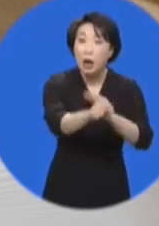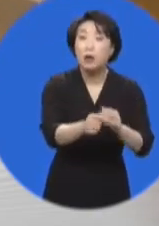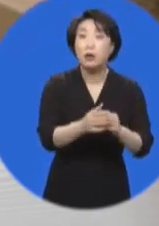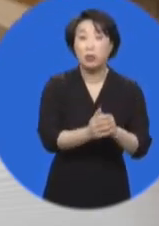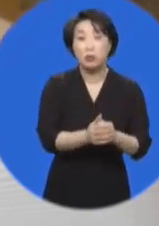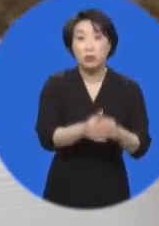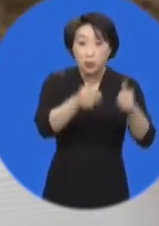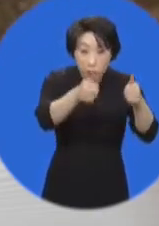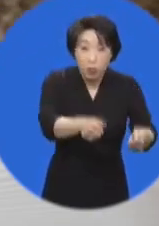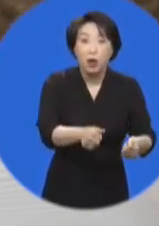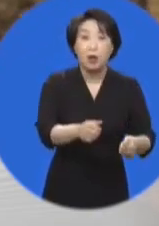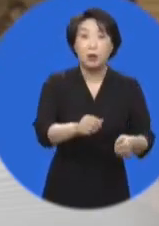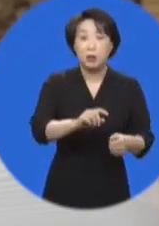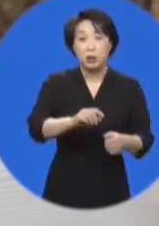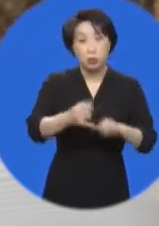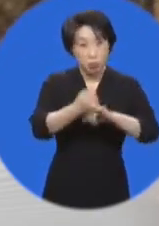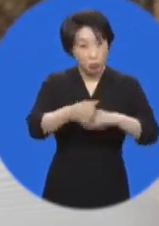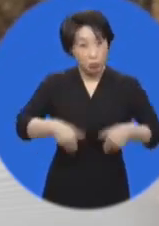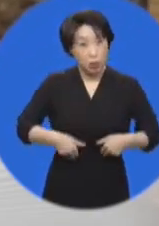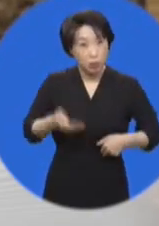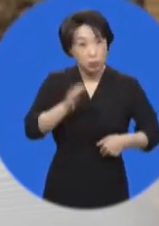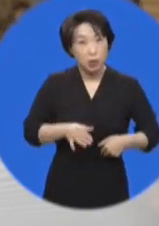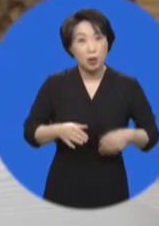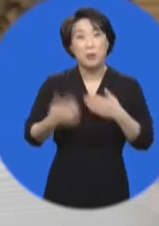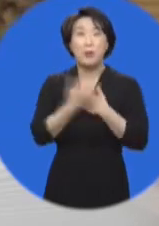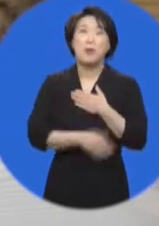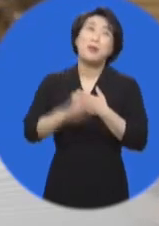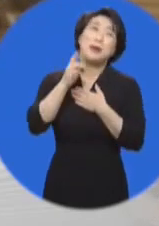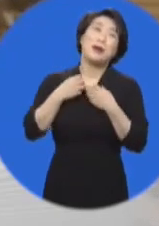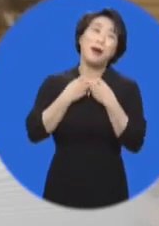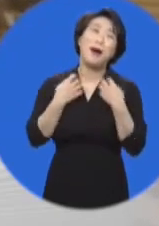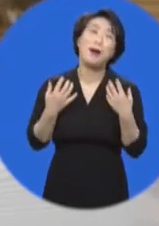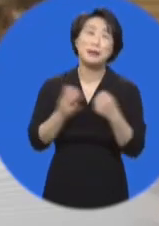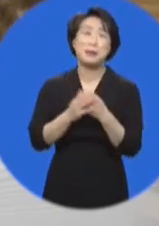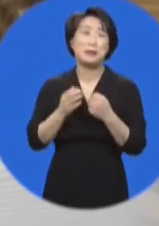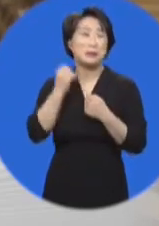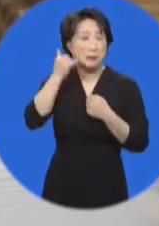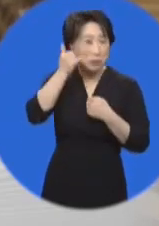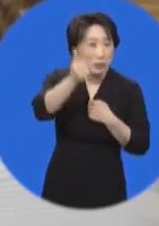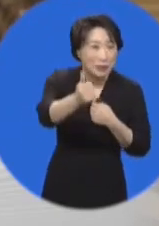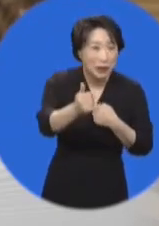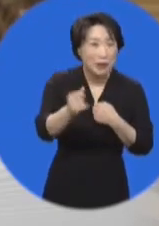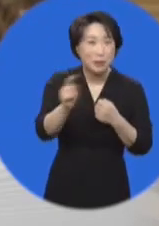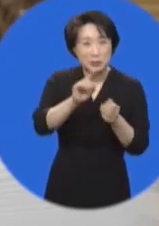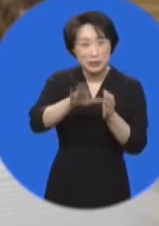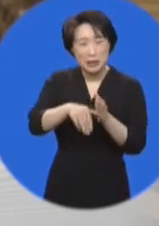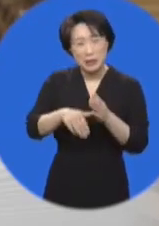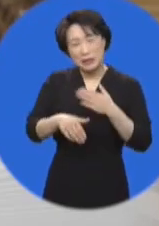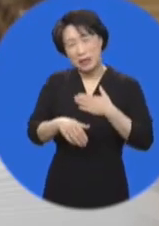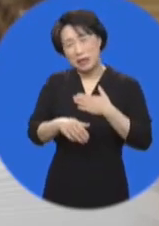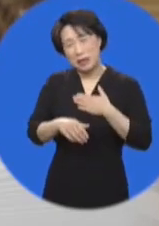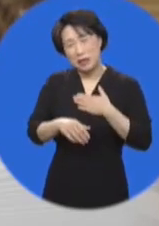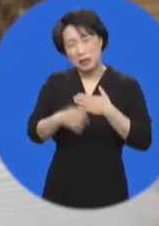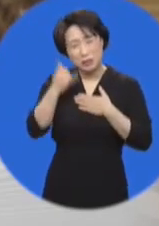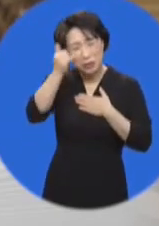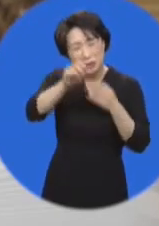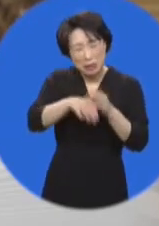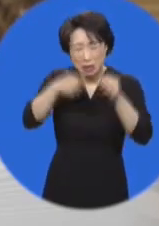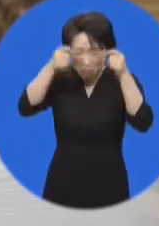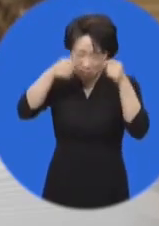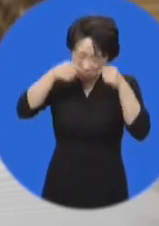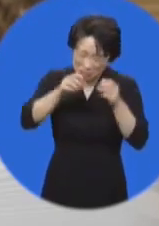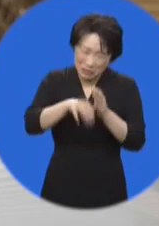그럴 상황이 못 되니까 전화를 하잖아요. 어떤 때는 전화를 받아서 퍽퍽 내가 울을 때가